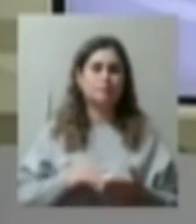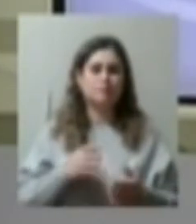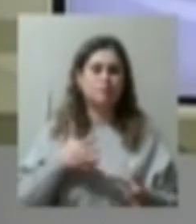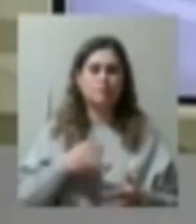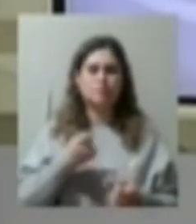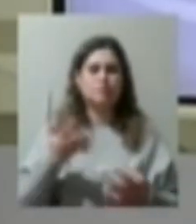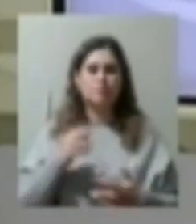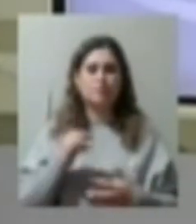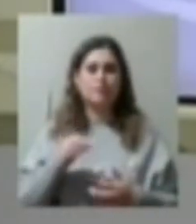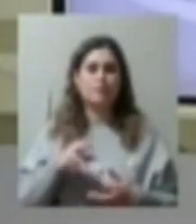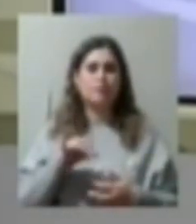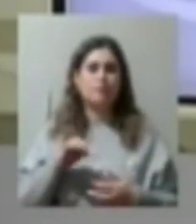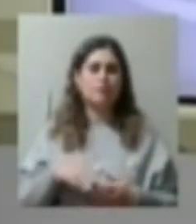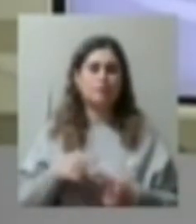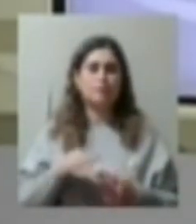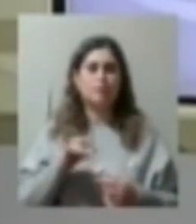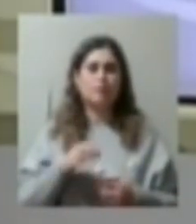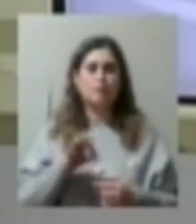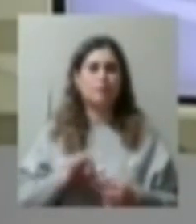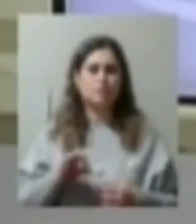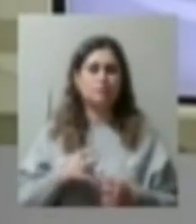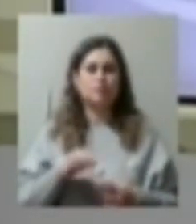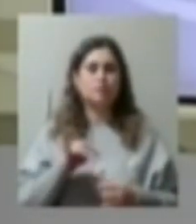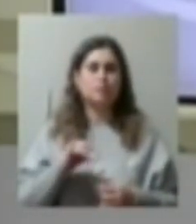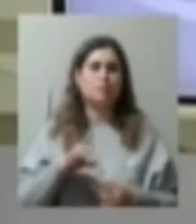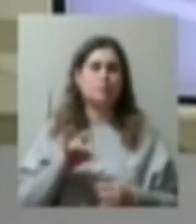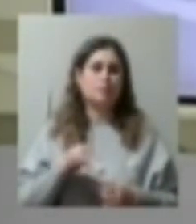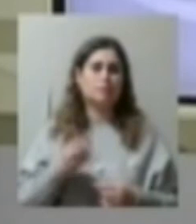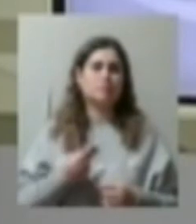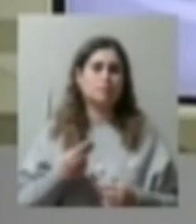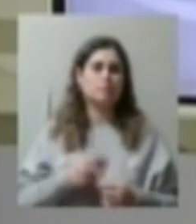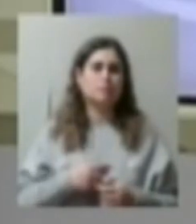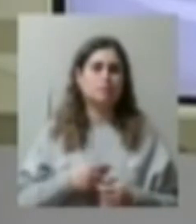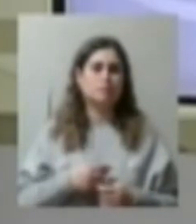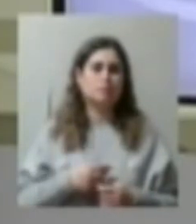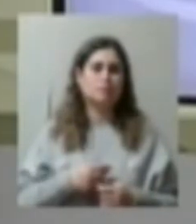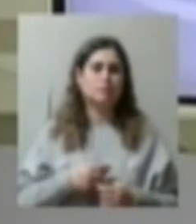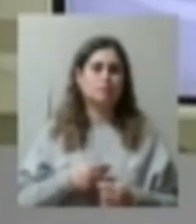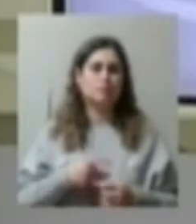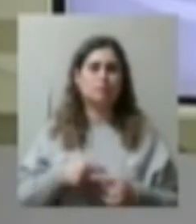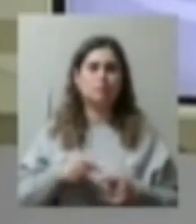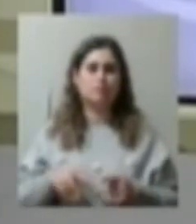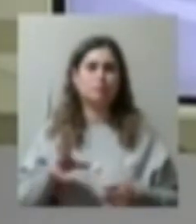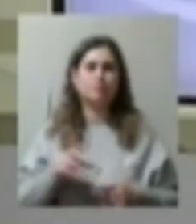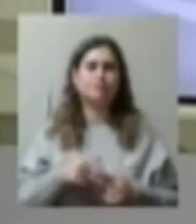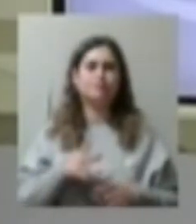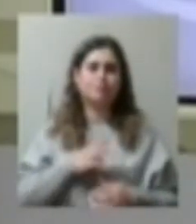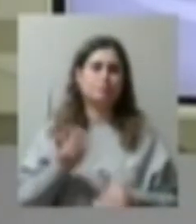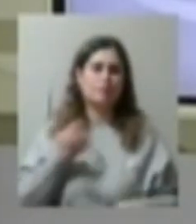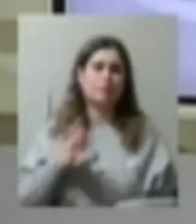світлоповертаючими елементами по боках оранжевого кольору, позаду білого кольору, позаду червоного кольору, спереду білого. Все це як було, так і